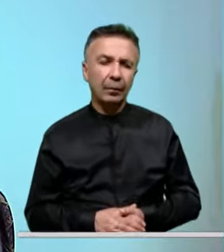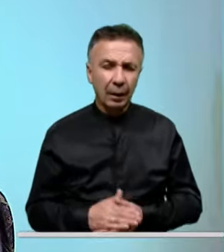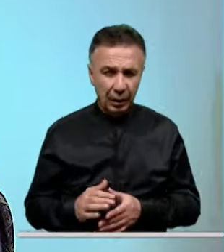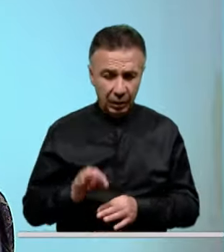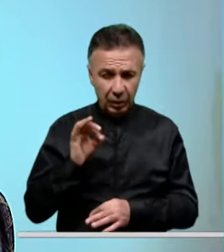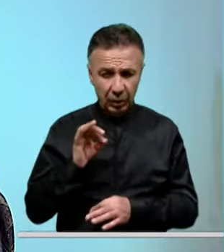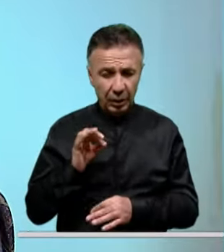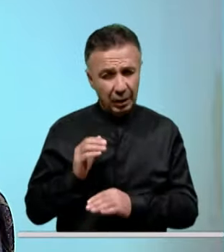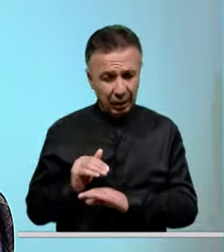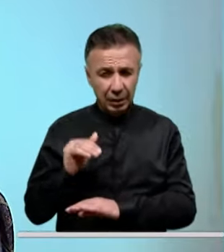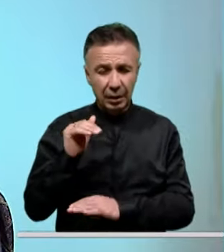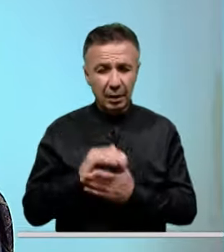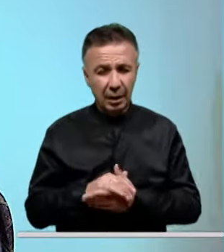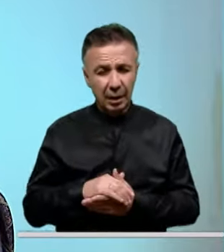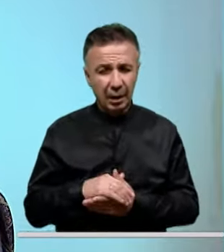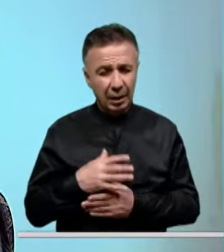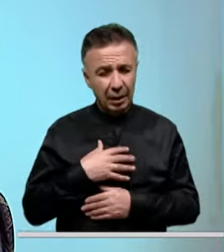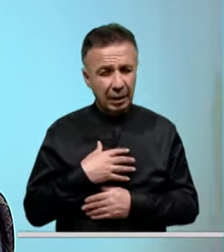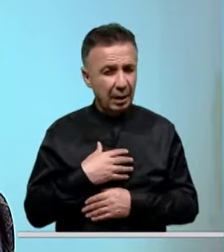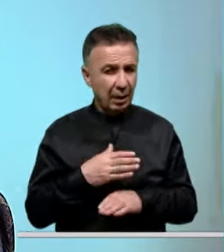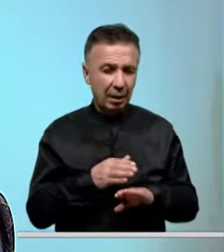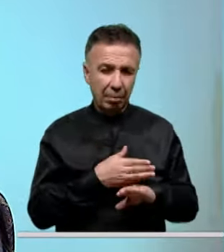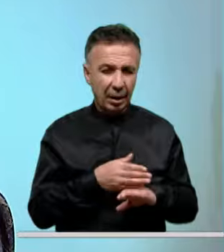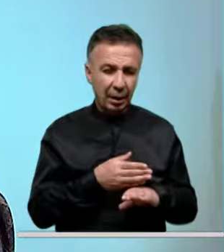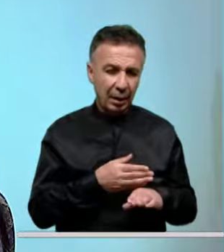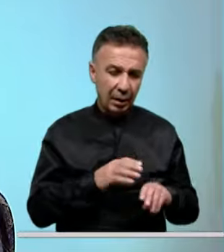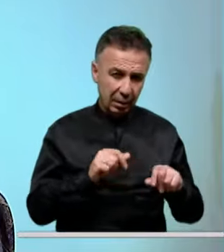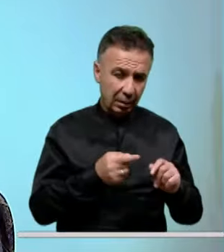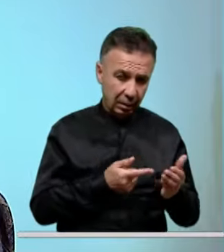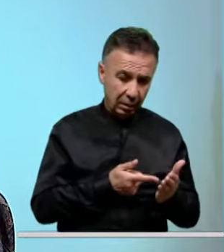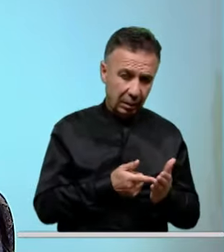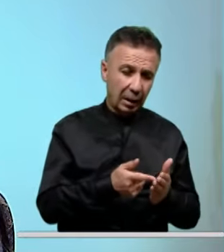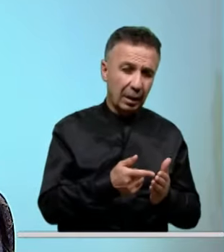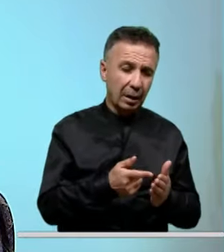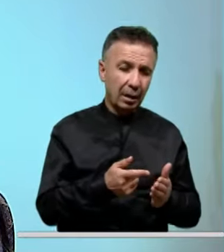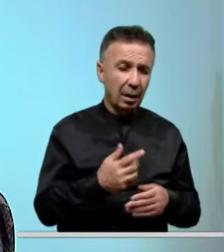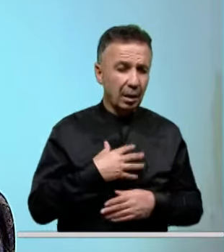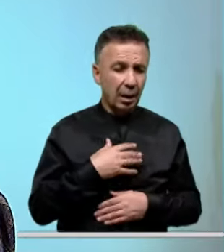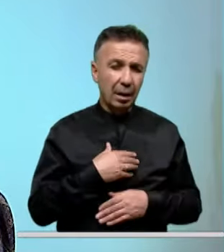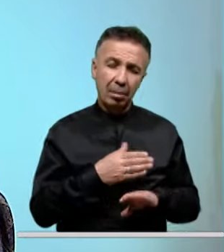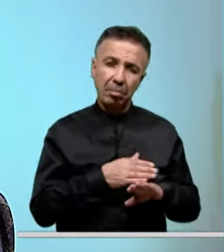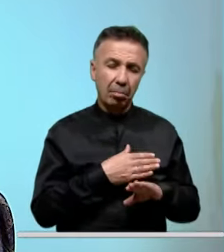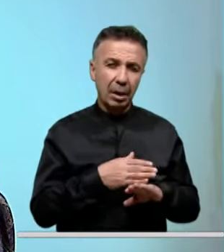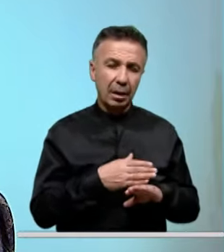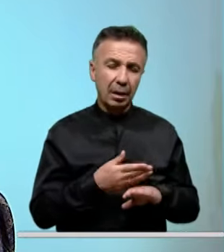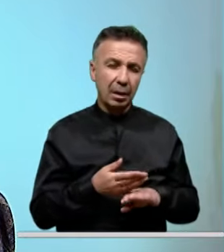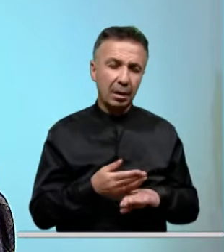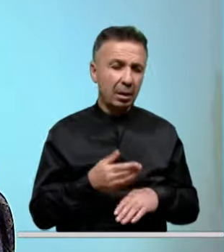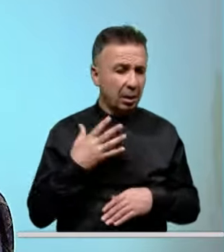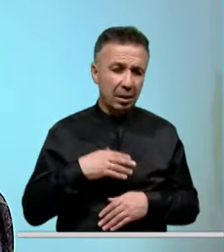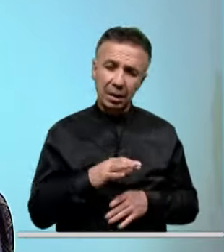hayattayken kendi mülkünde dilediği tasarruflarda bulunma hakkı var. Yani şahıs kendi mülkünü dilediği